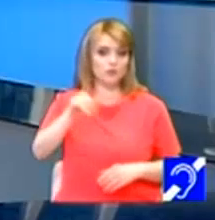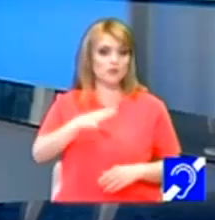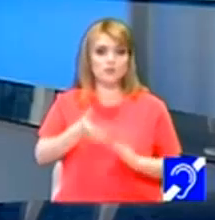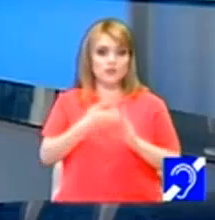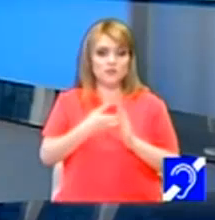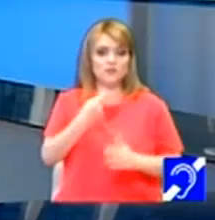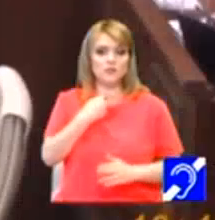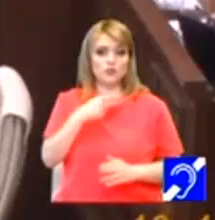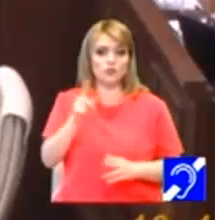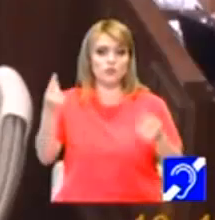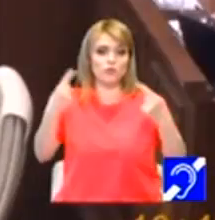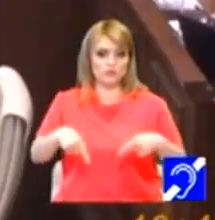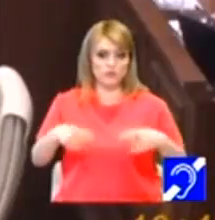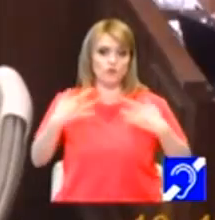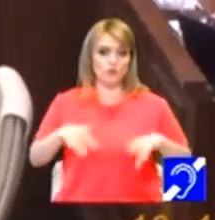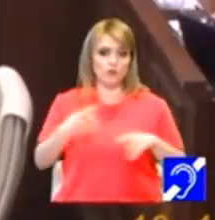Chicu.